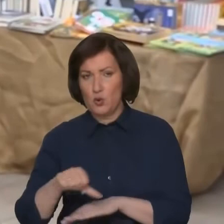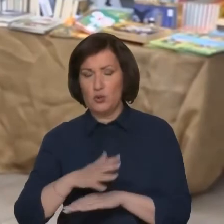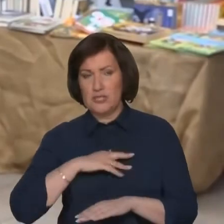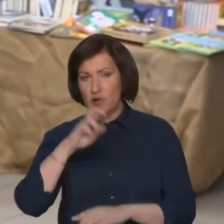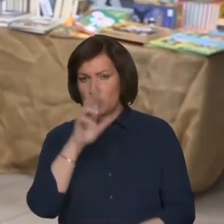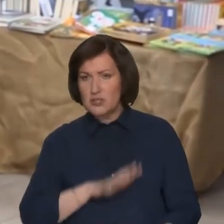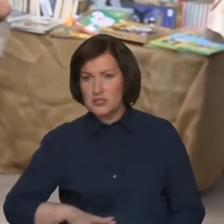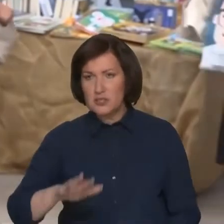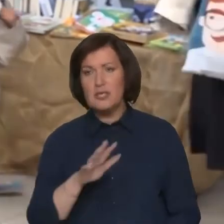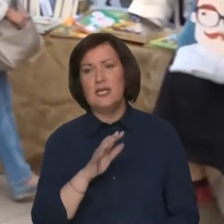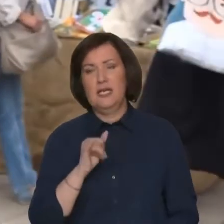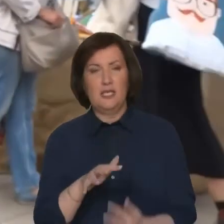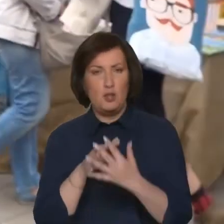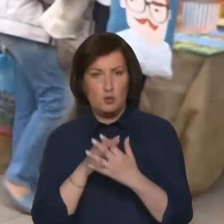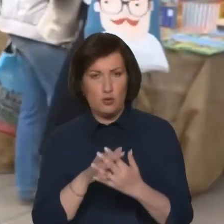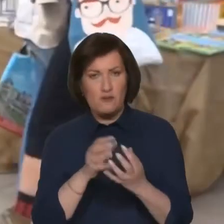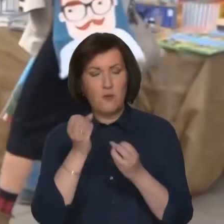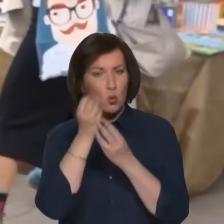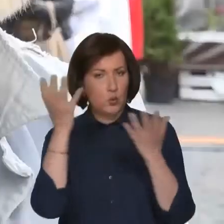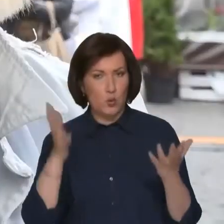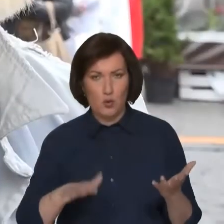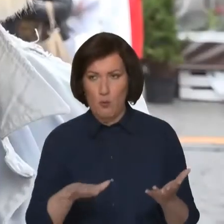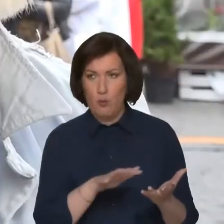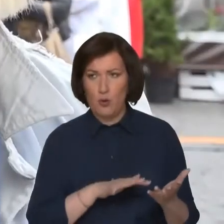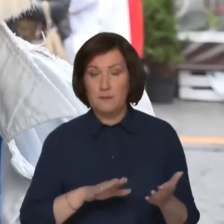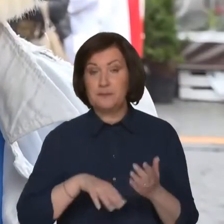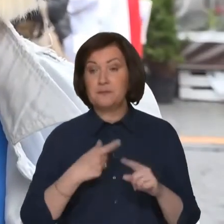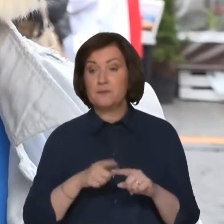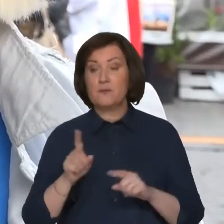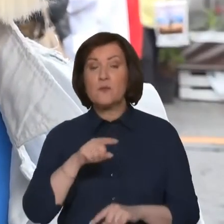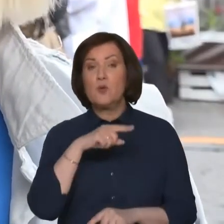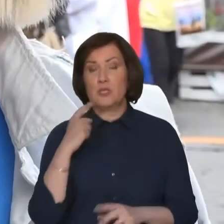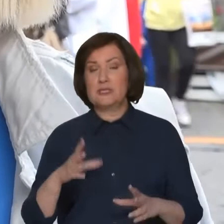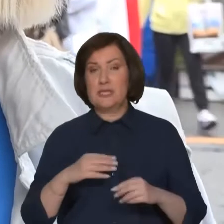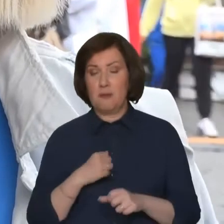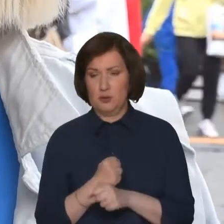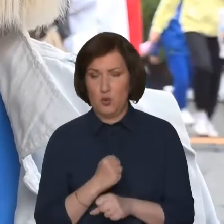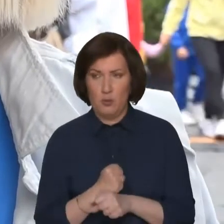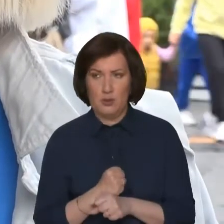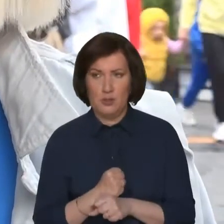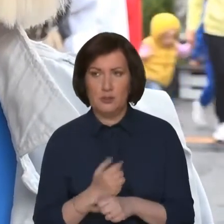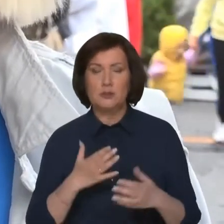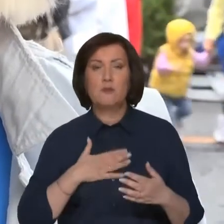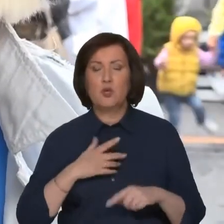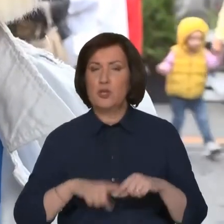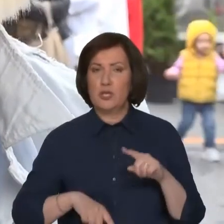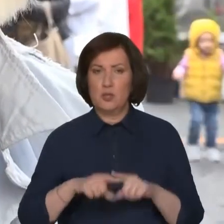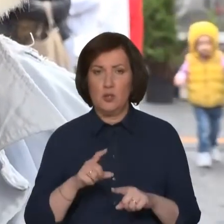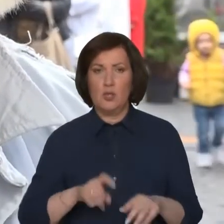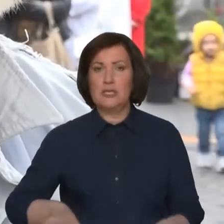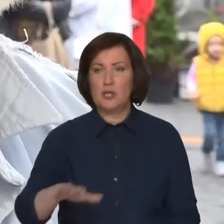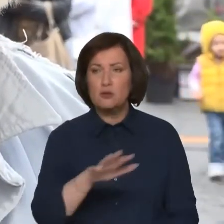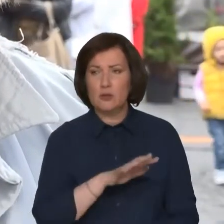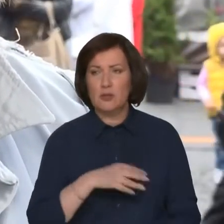нашої держави, вона точиться і в культурному полі. Після того, що Росія з нами зробила, із моєї рідної